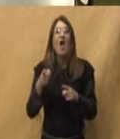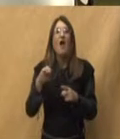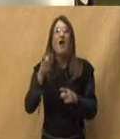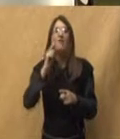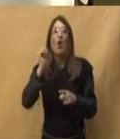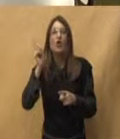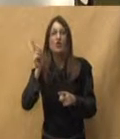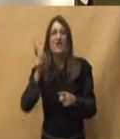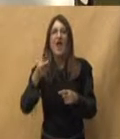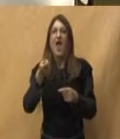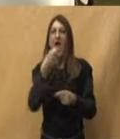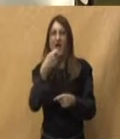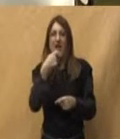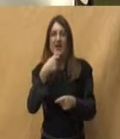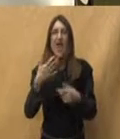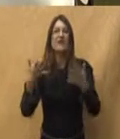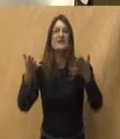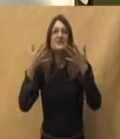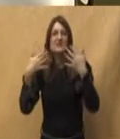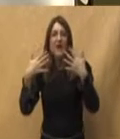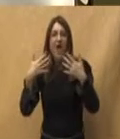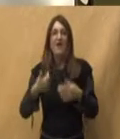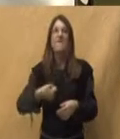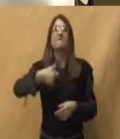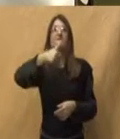hrane, zraka, vode.